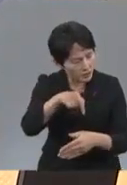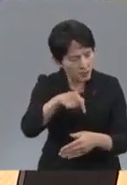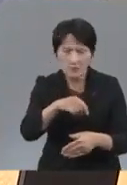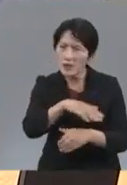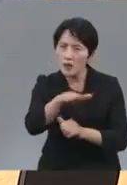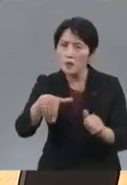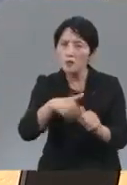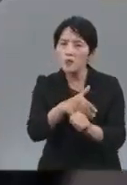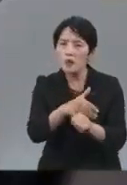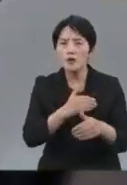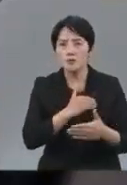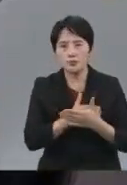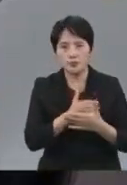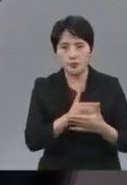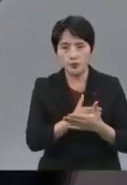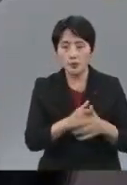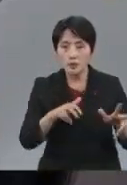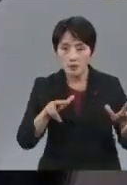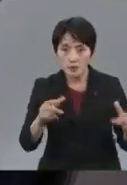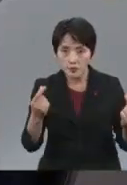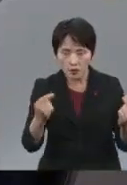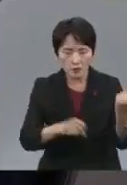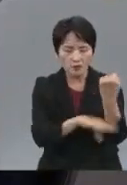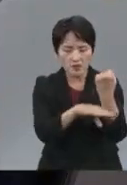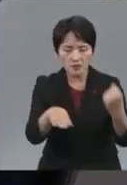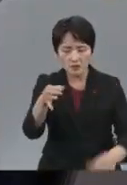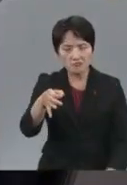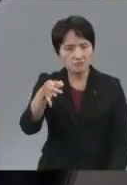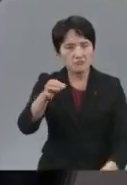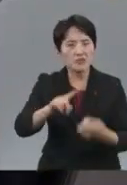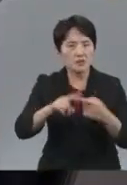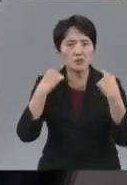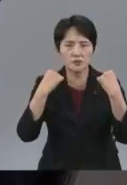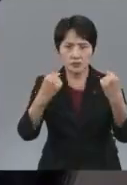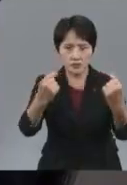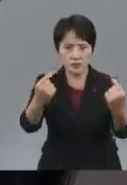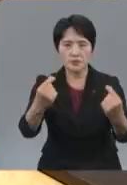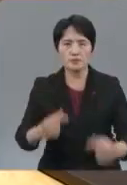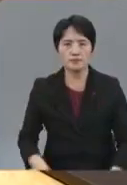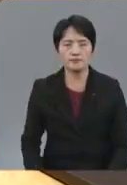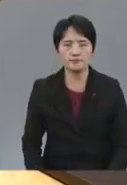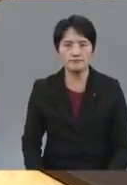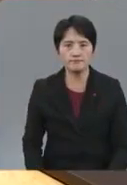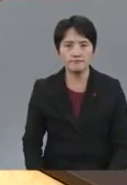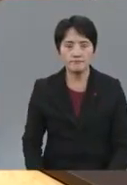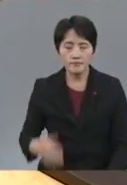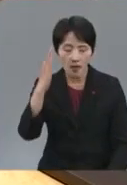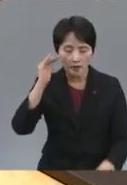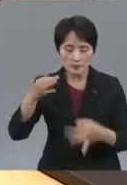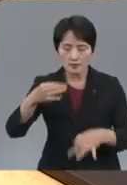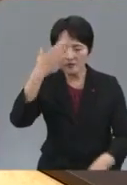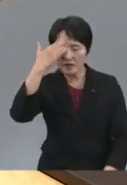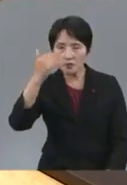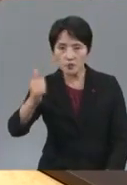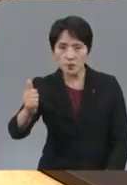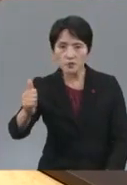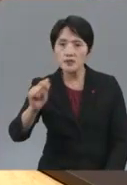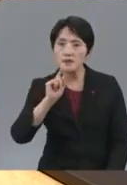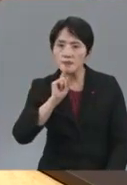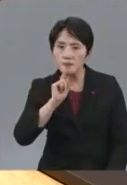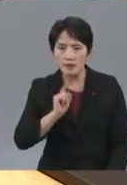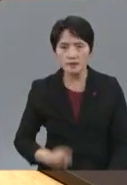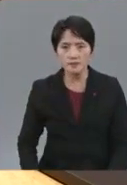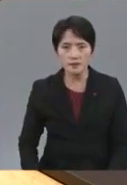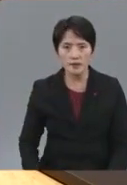ставки на одном уровне Принимая данное решение эксперты банка учли низкие темпы восстановлении экономики